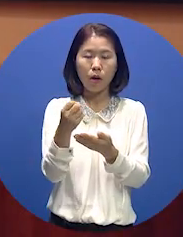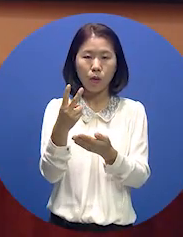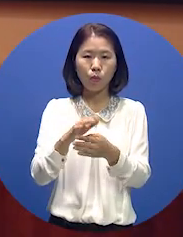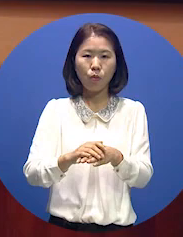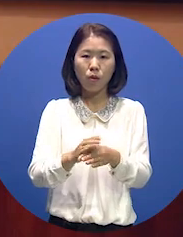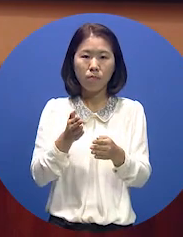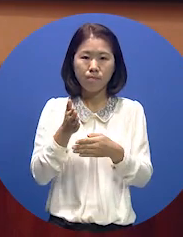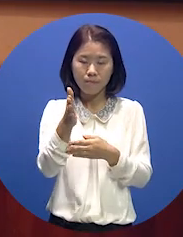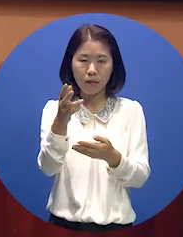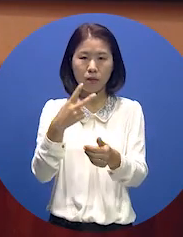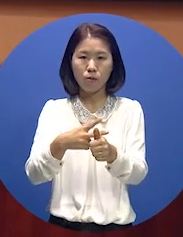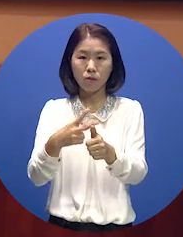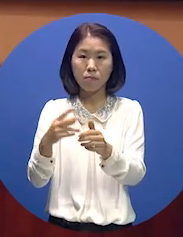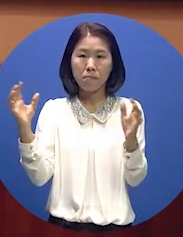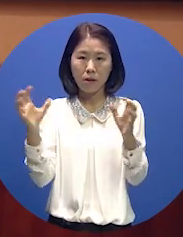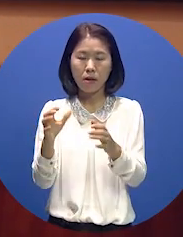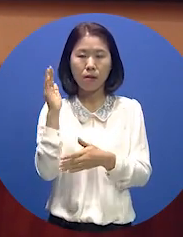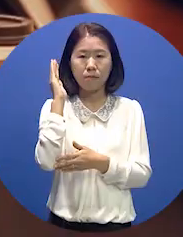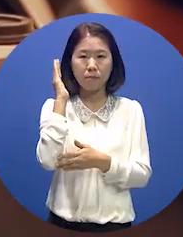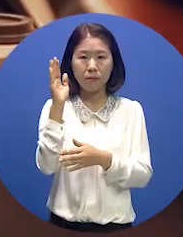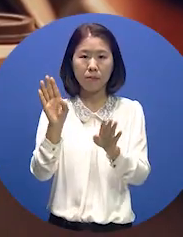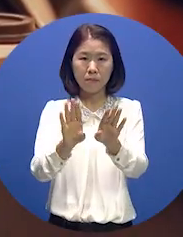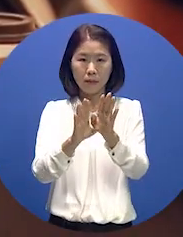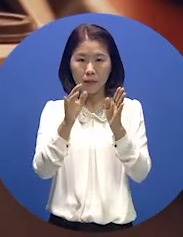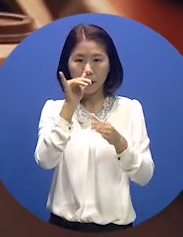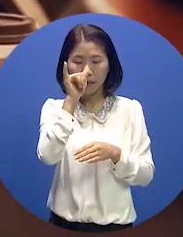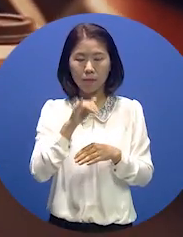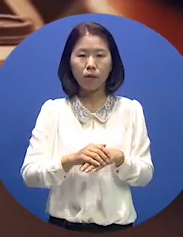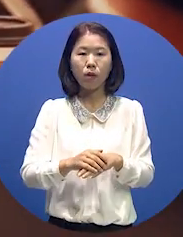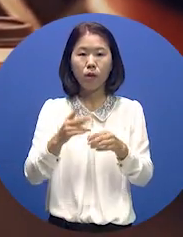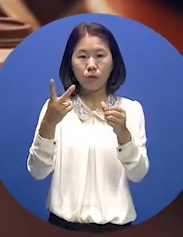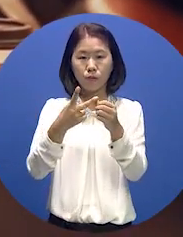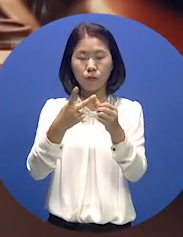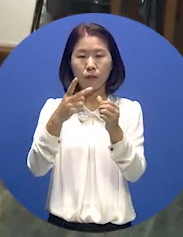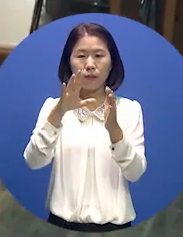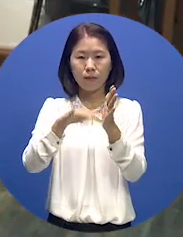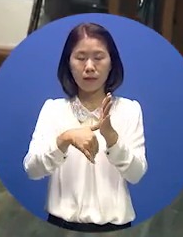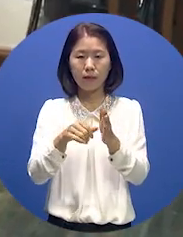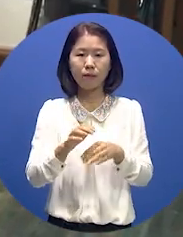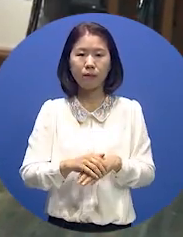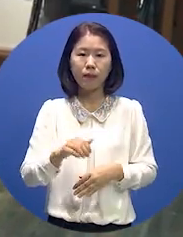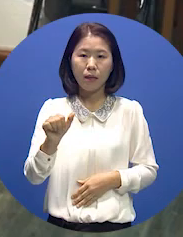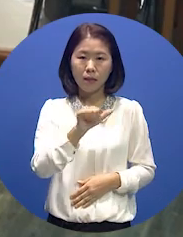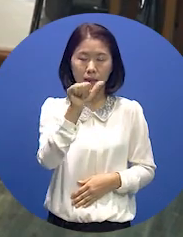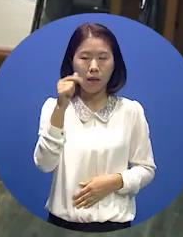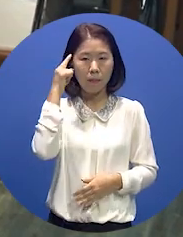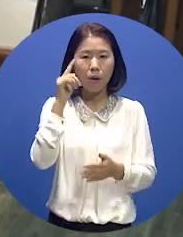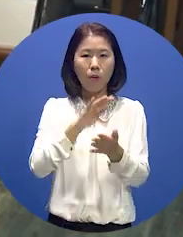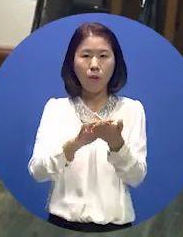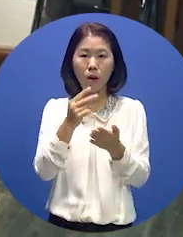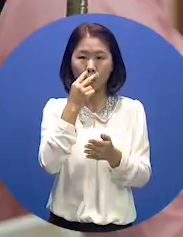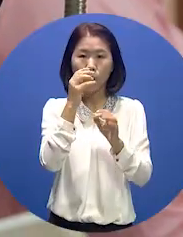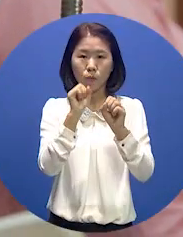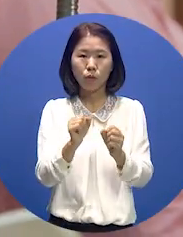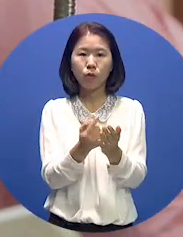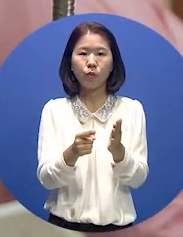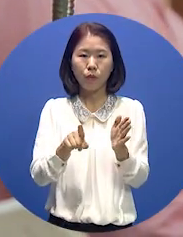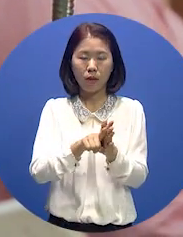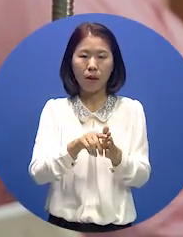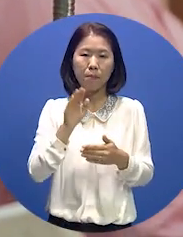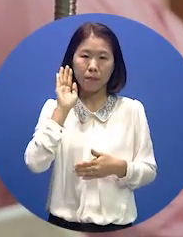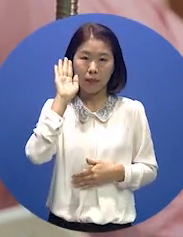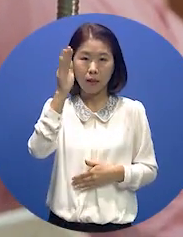교수들이 주제 발표와 토론을 펼쳤으며 둘째 날에는 아시아의 평화와 공존을 위한